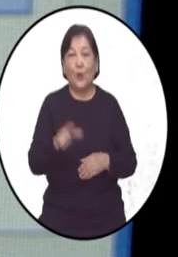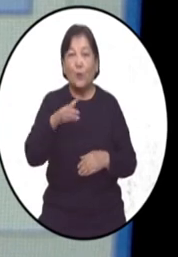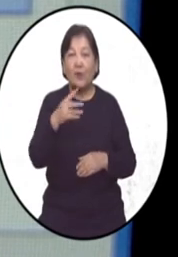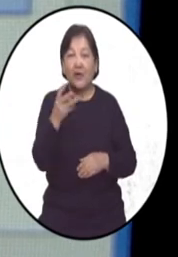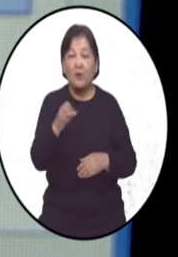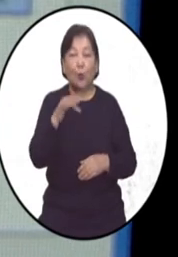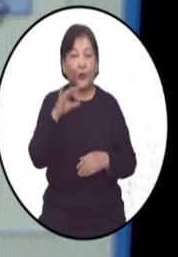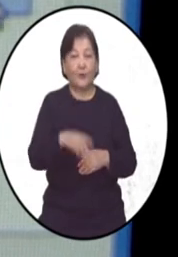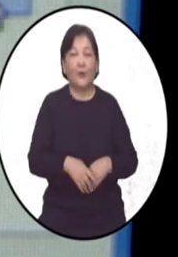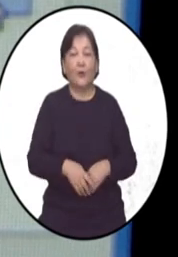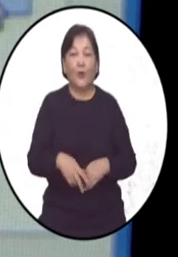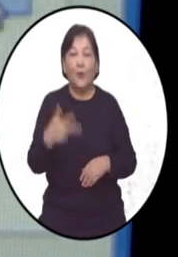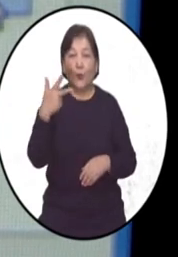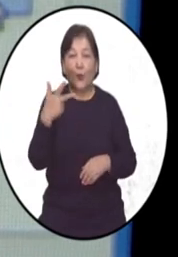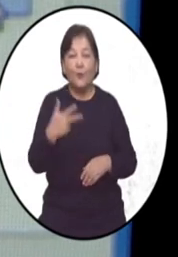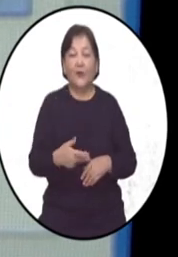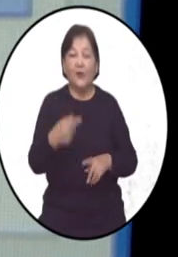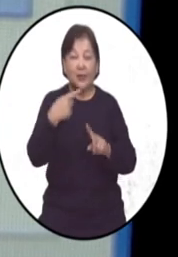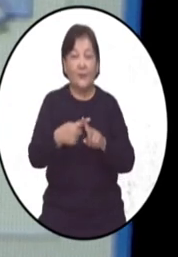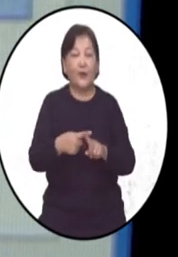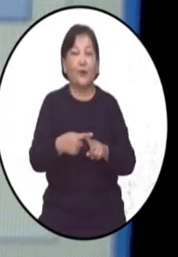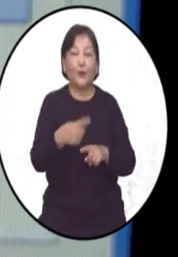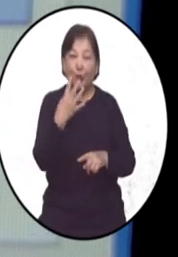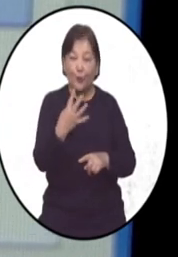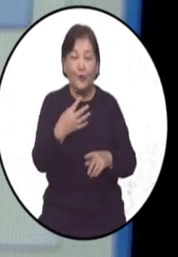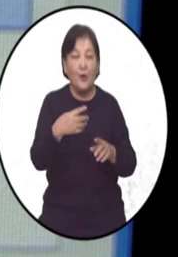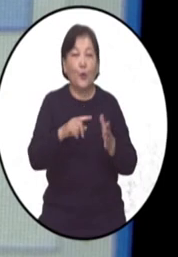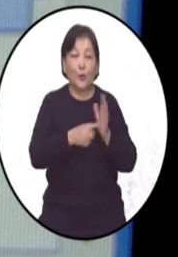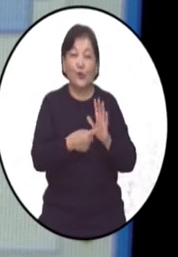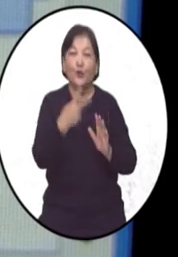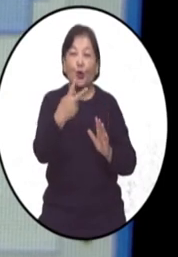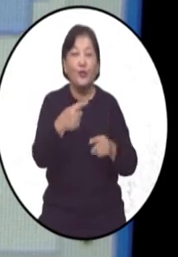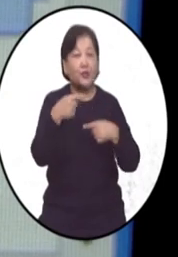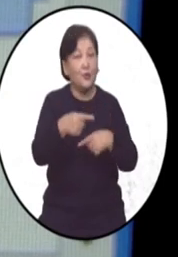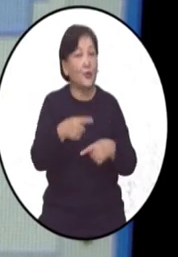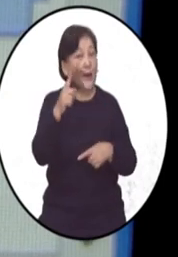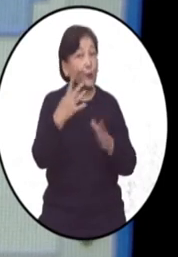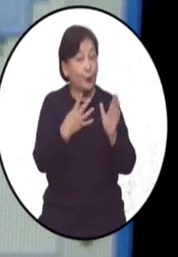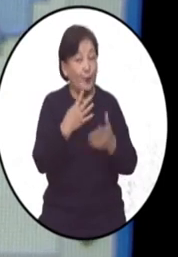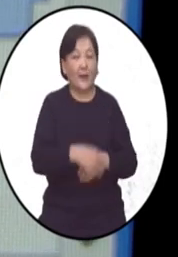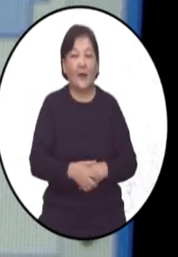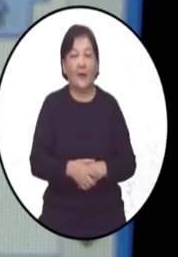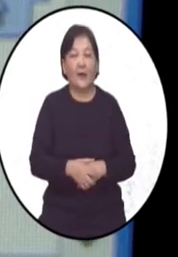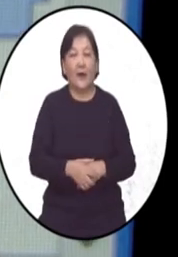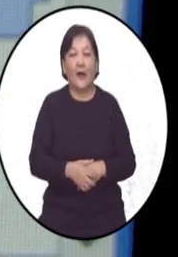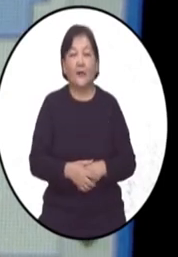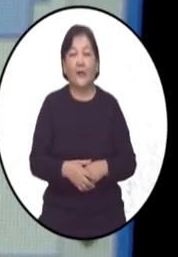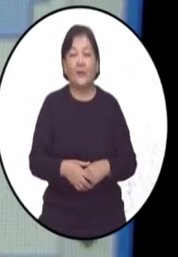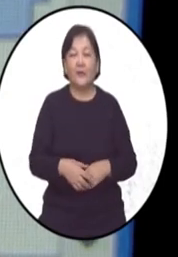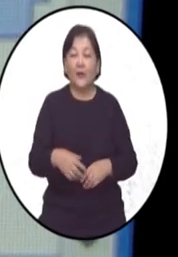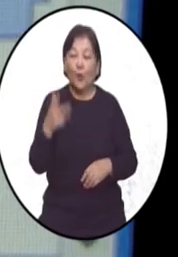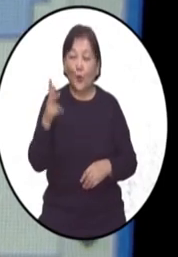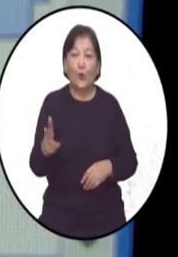бол 3 дээр 4-ыг нэмээд 7 тэрийг 2-оор үзүүлээд 14-гэ гараад ирж байна. За 3 4 талтай тэгш